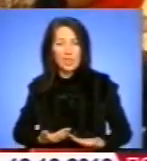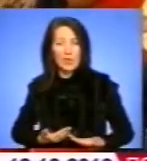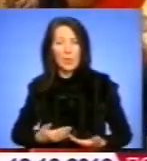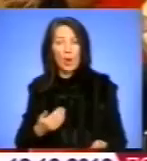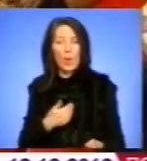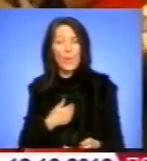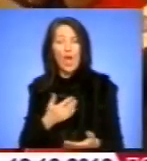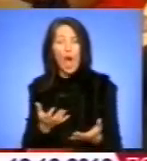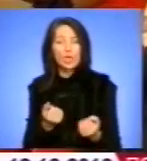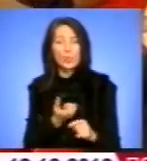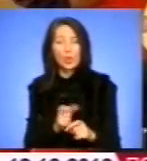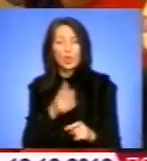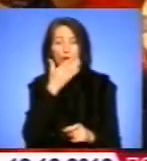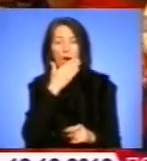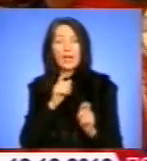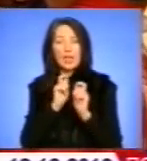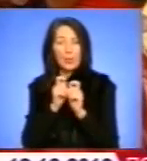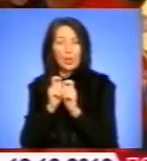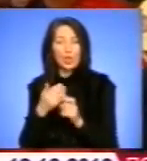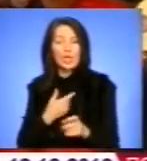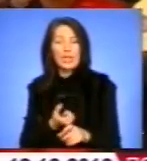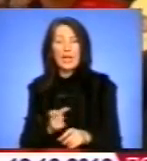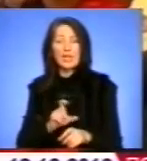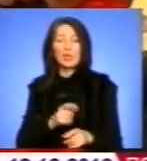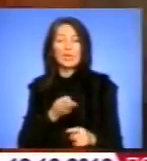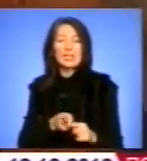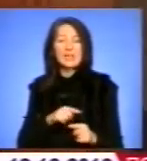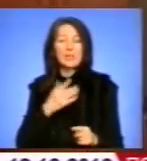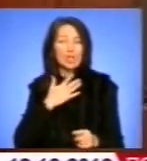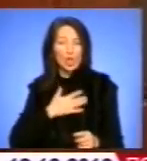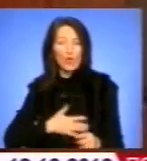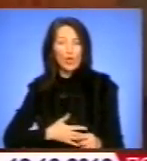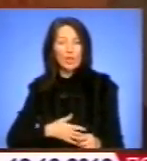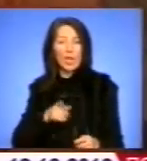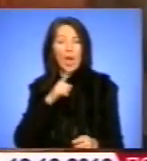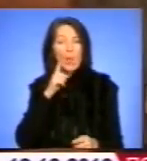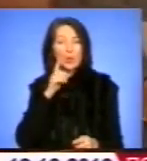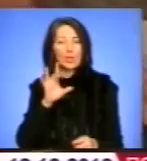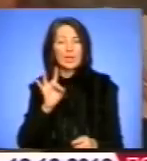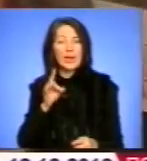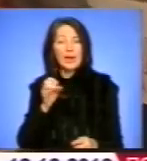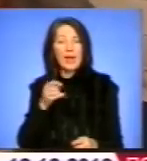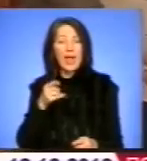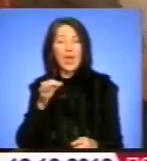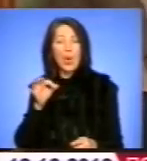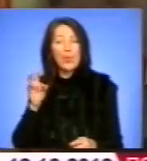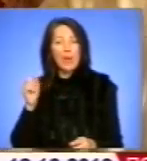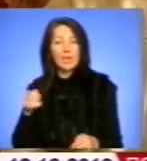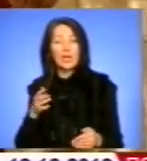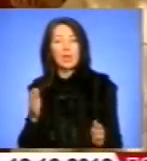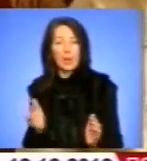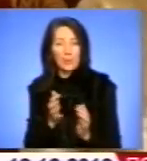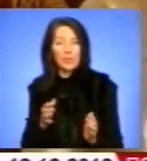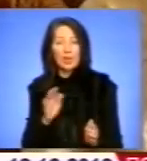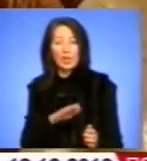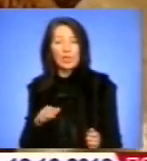Отримав дуже гарні подарунки. Я дуже цим задоволена. Молоді регіонали подбали і про діток у селах, подарунки яким